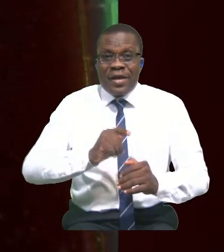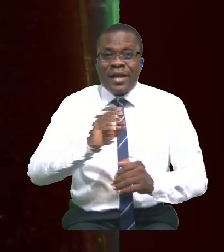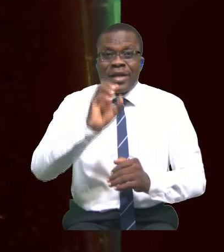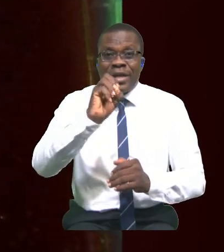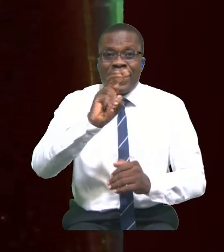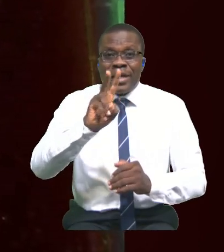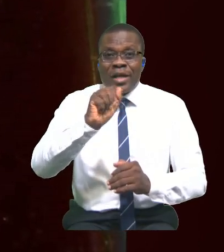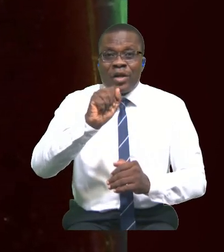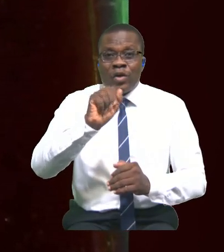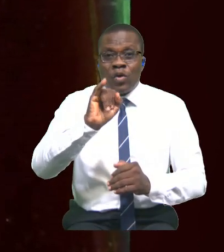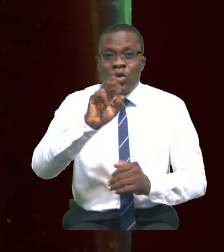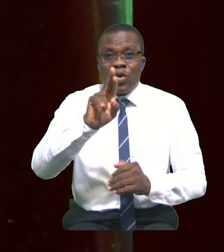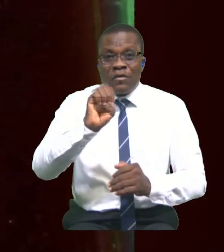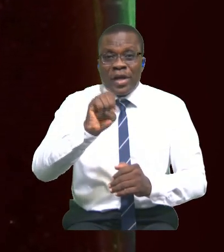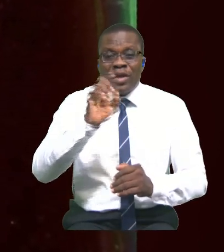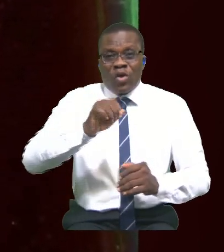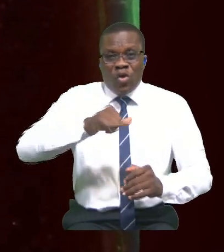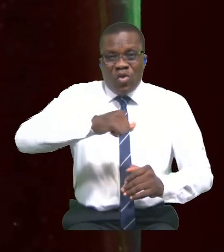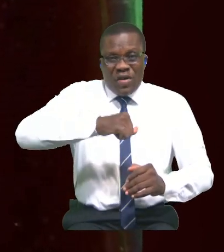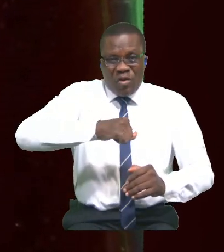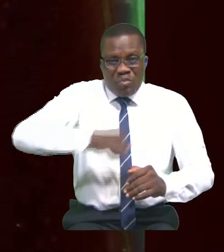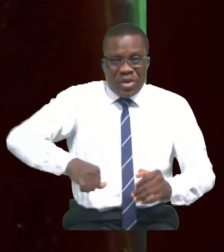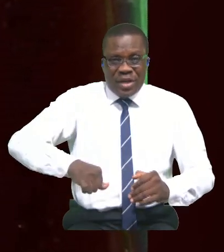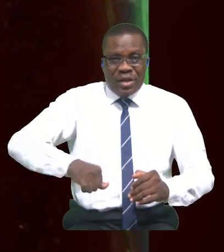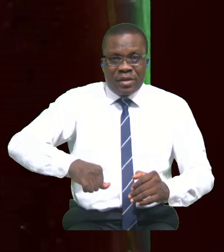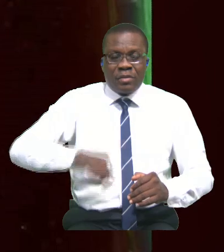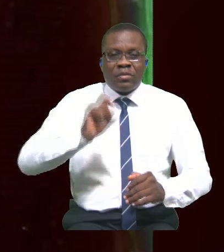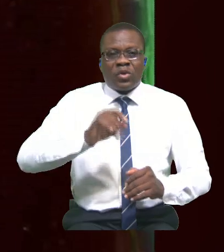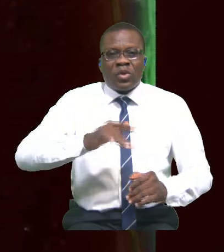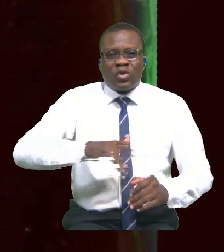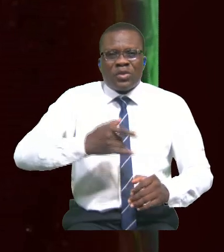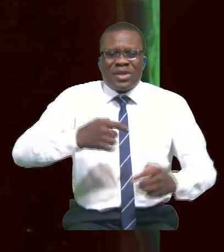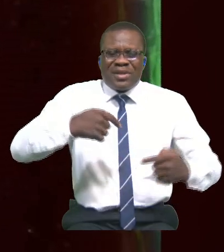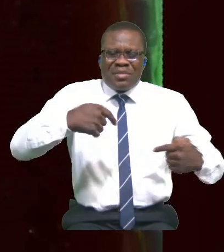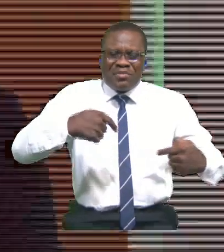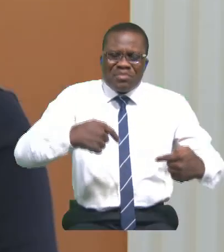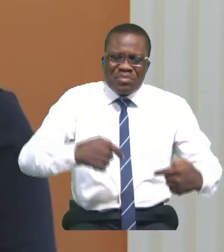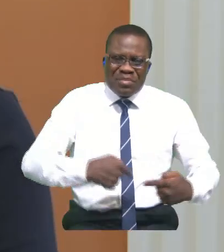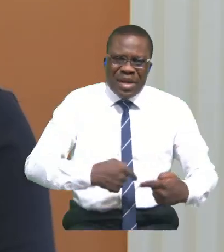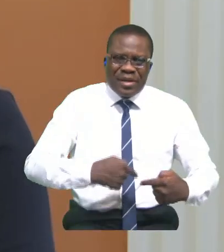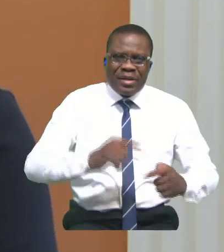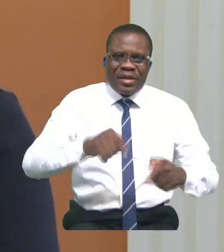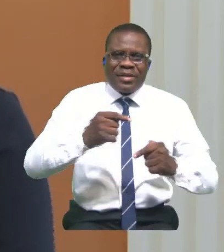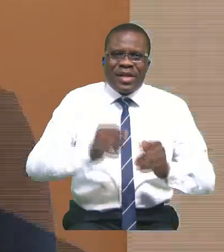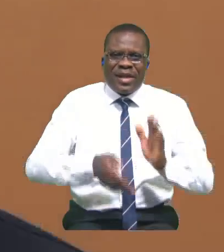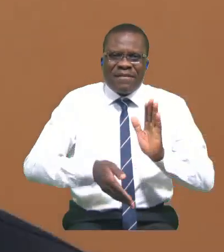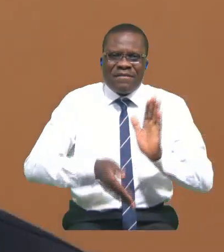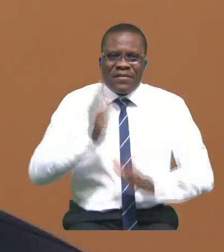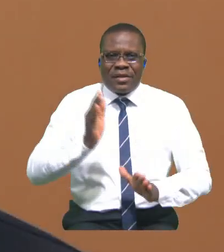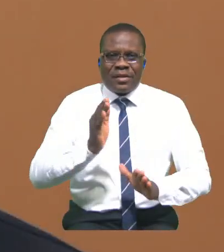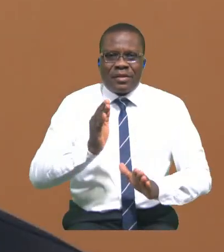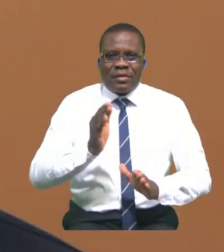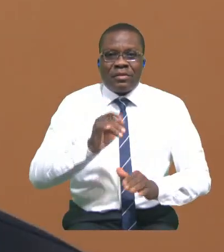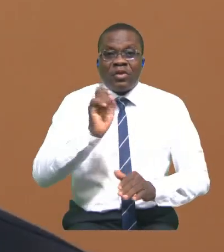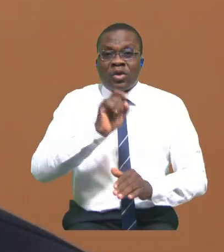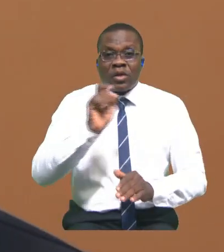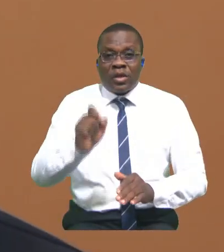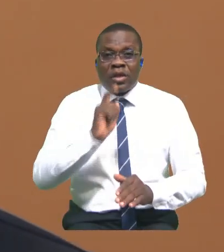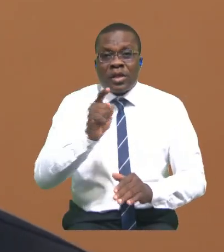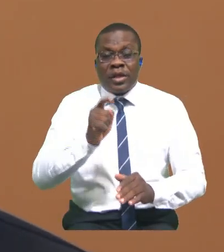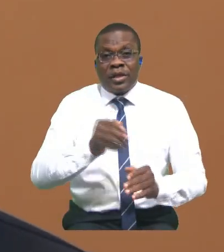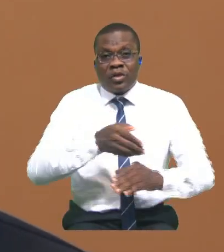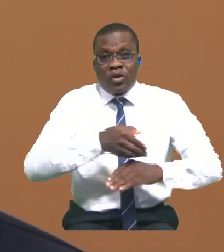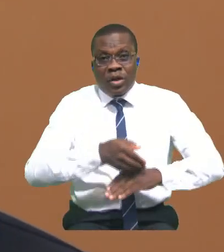il fallait opérer donc je me sentais mal c'est allé très vite donc ils ont convoyé